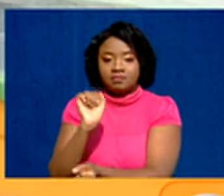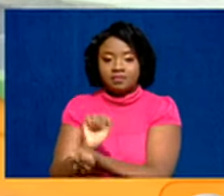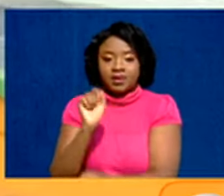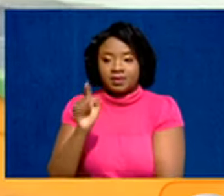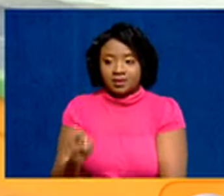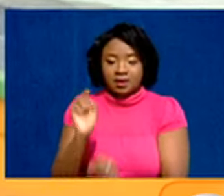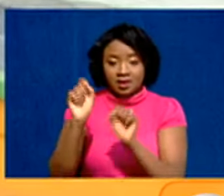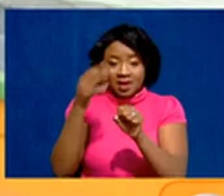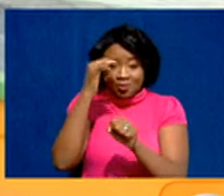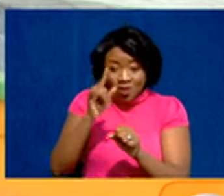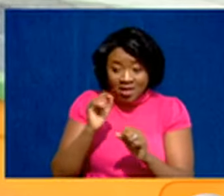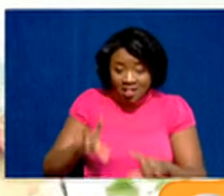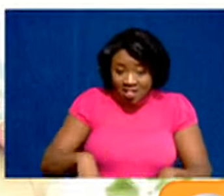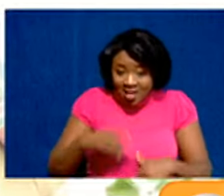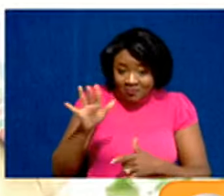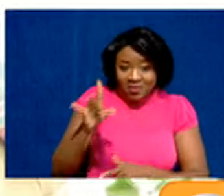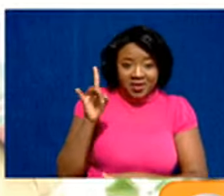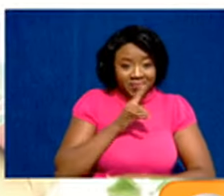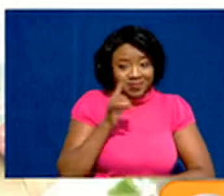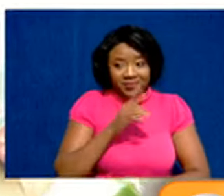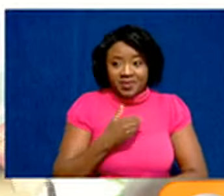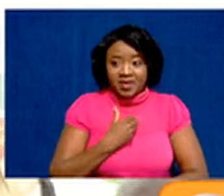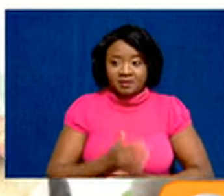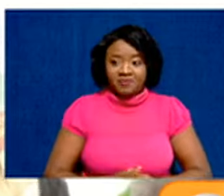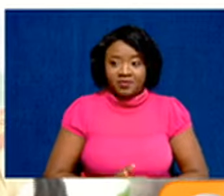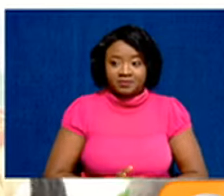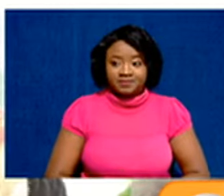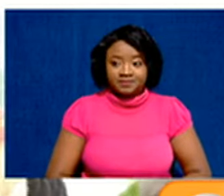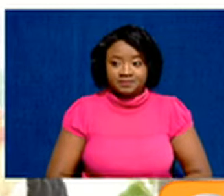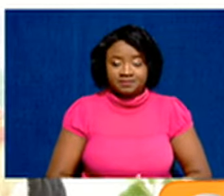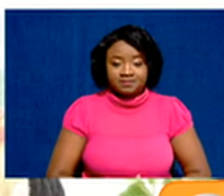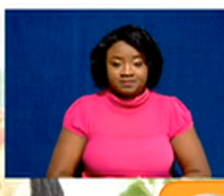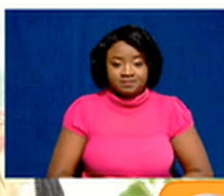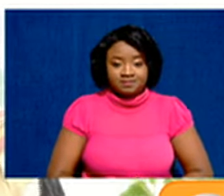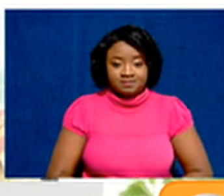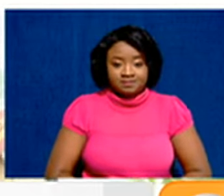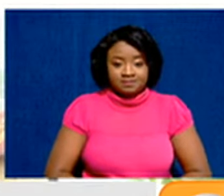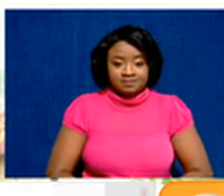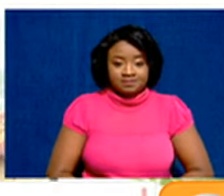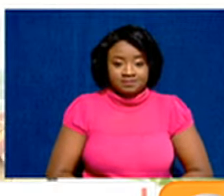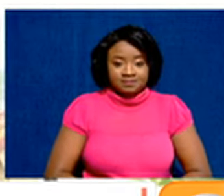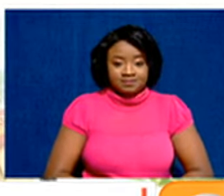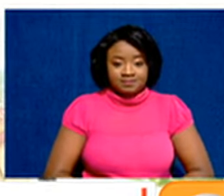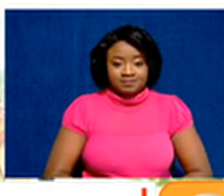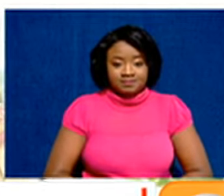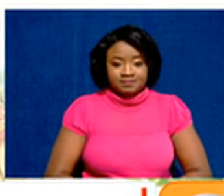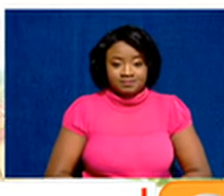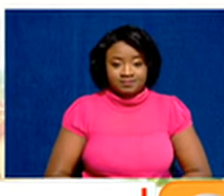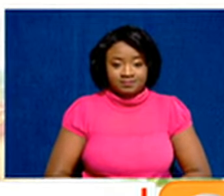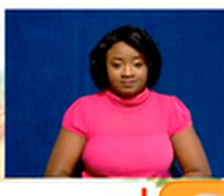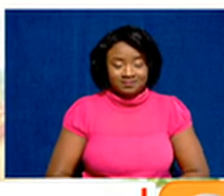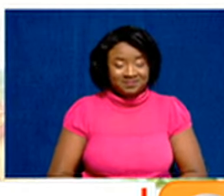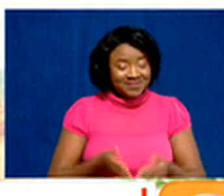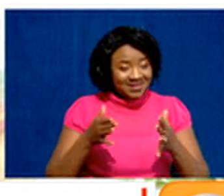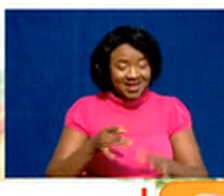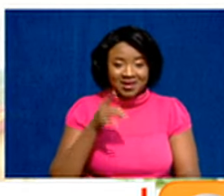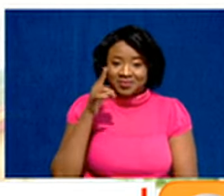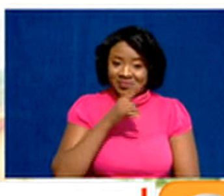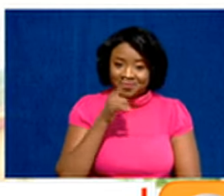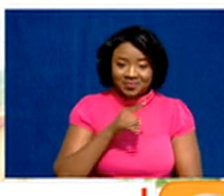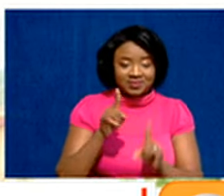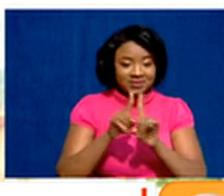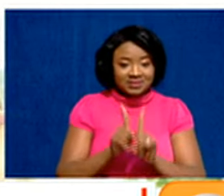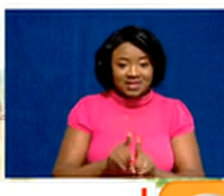huenda ukahatarisha maisha ya wakazi. Huu msimu ni hatari, kwa hivyo wasingatie pia kufuata masharti ambayo